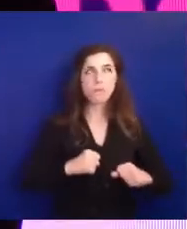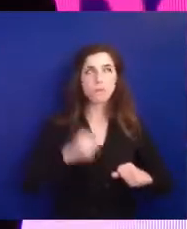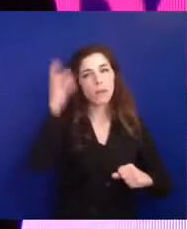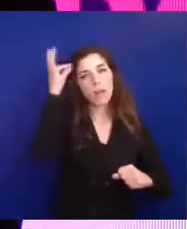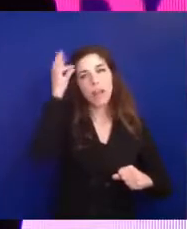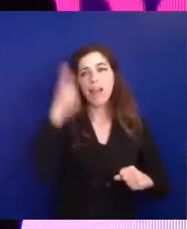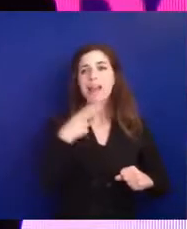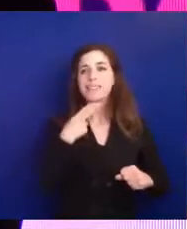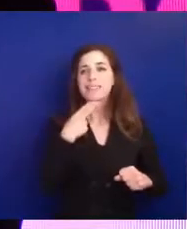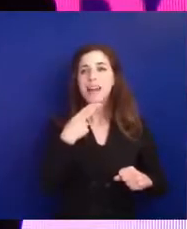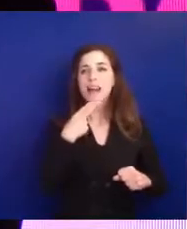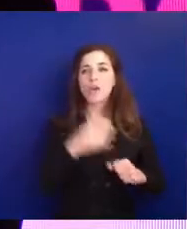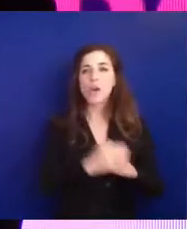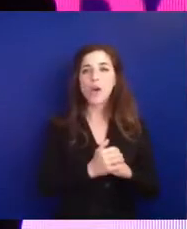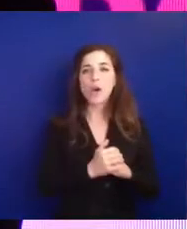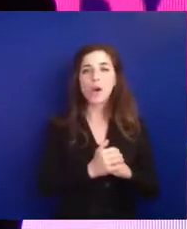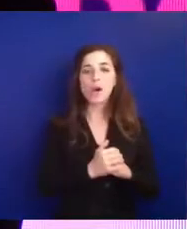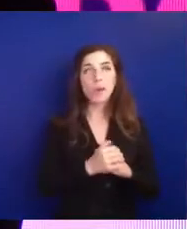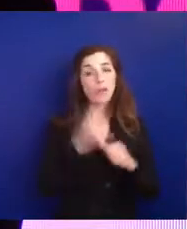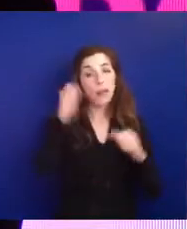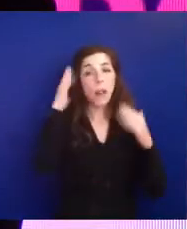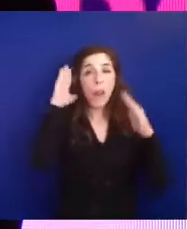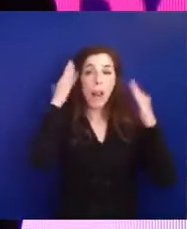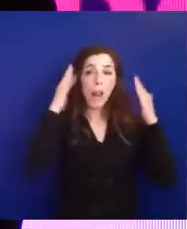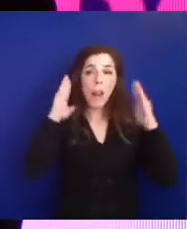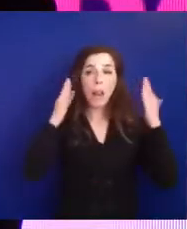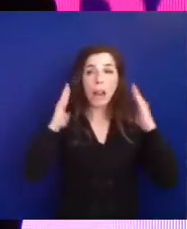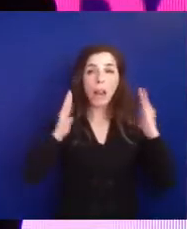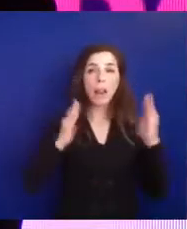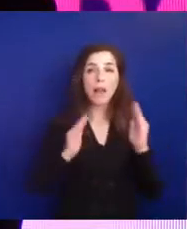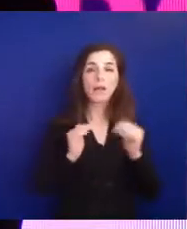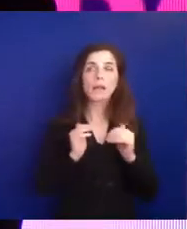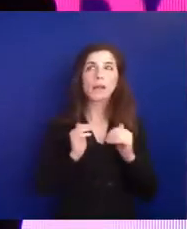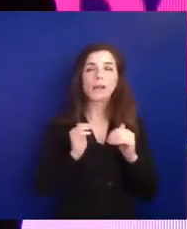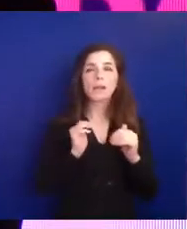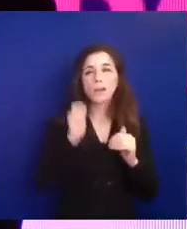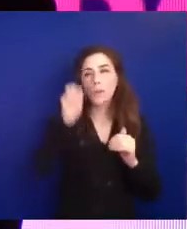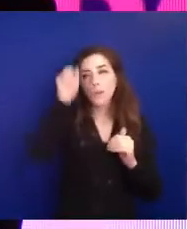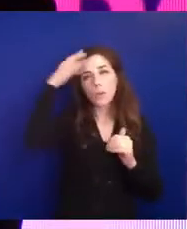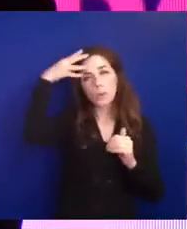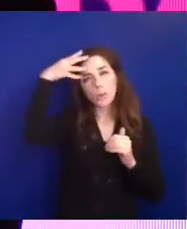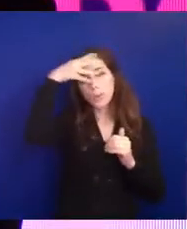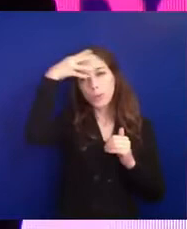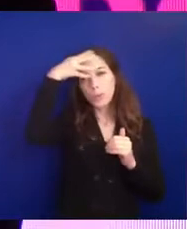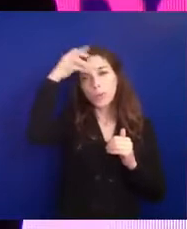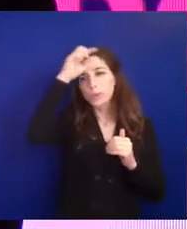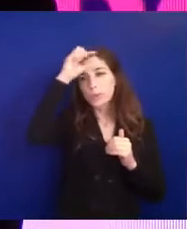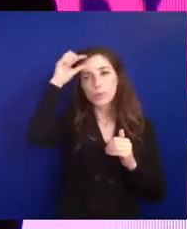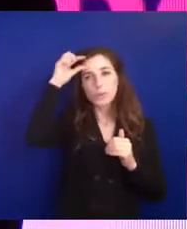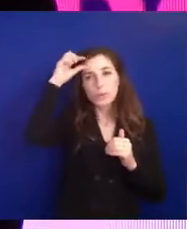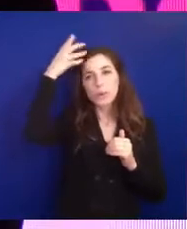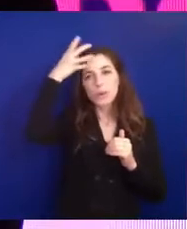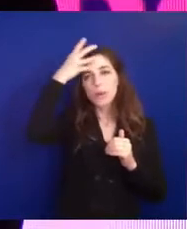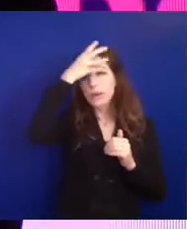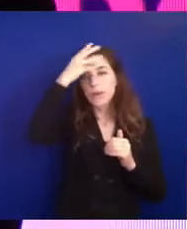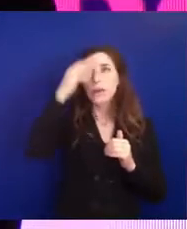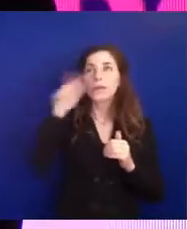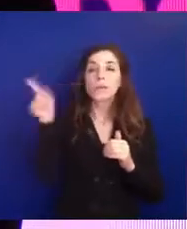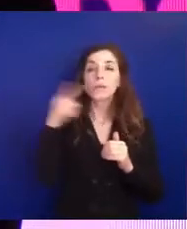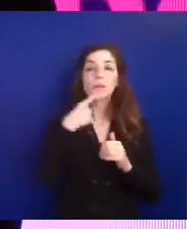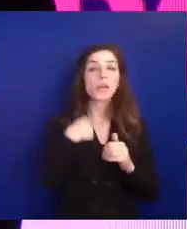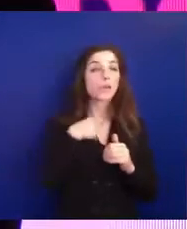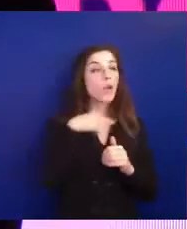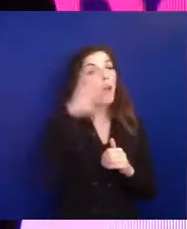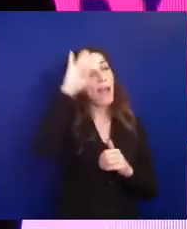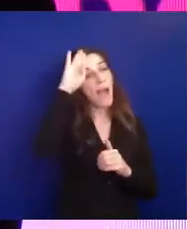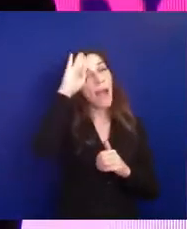i capelli li aveva appena ondulati aveva una leggera frangetta sulla fronte ci avevano detto che era il capo dei marsigliesi